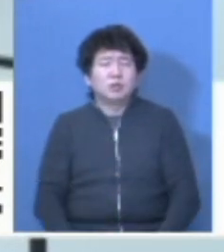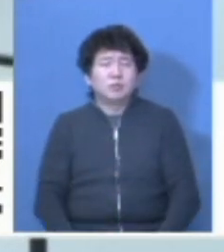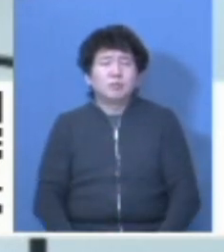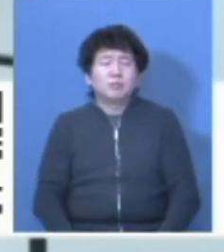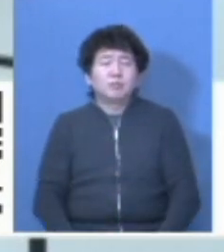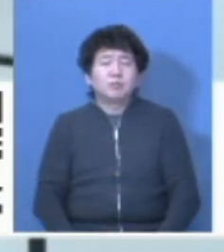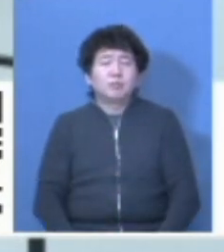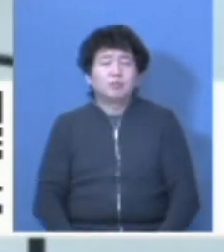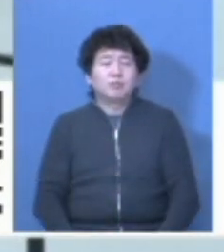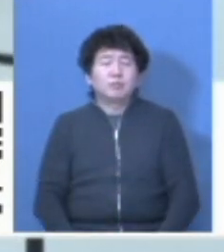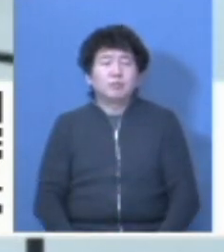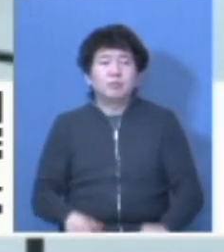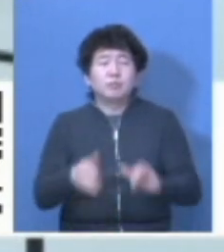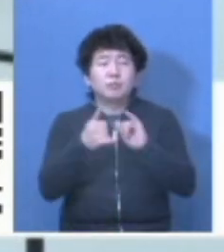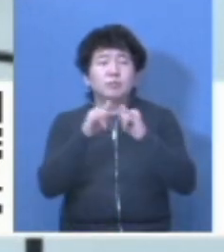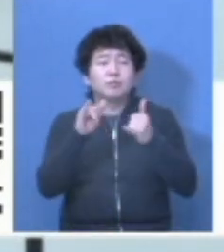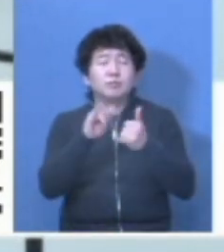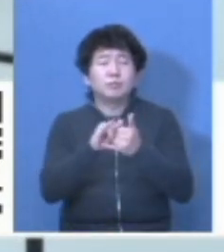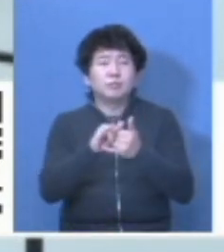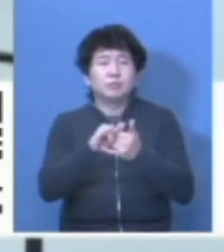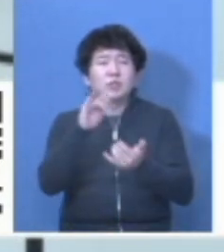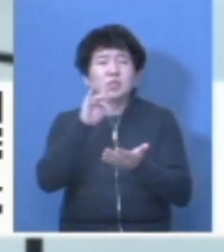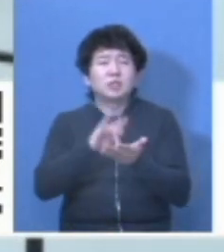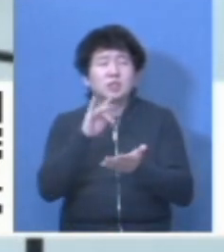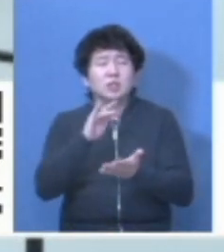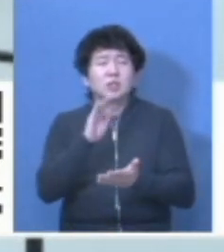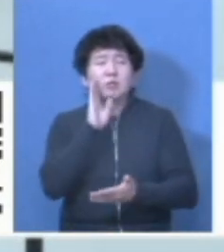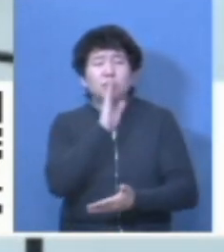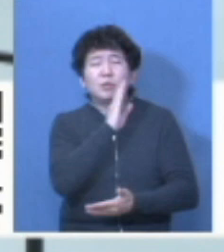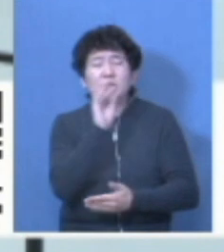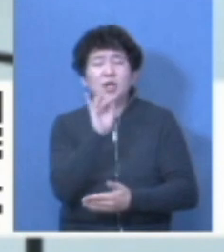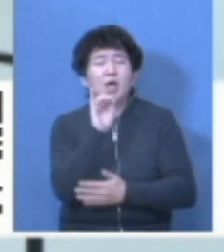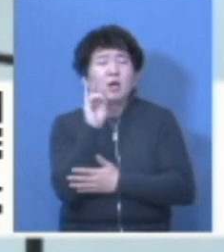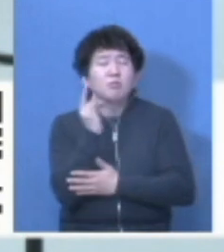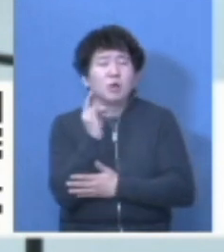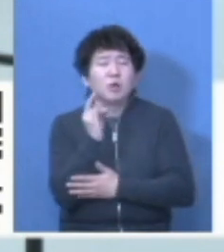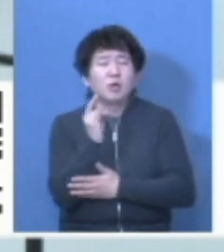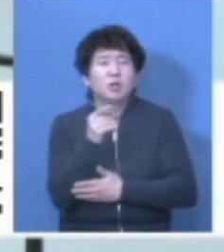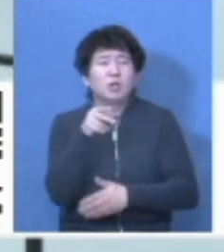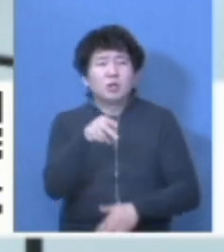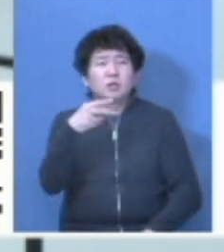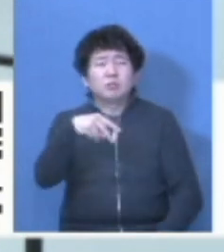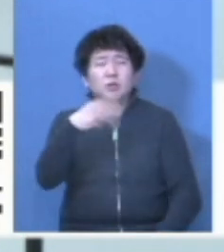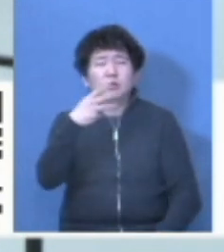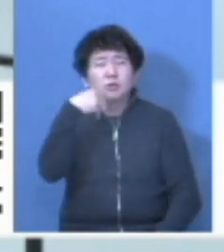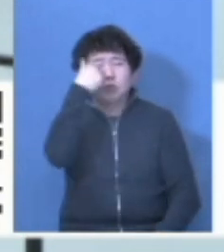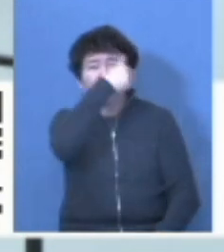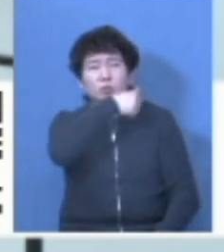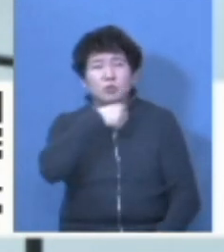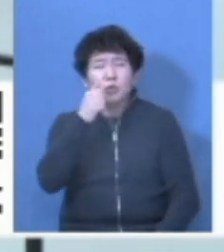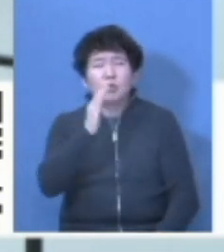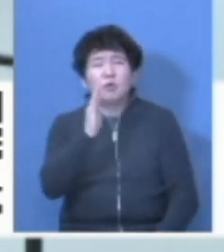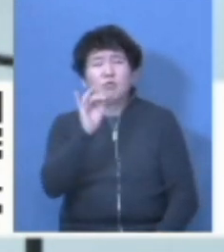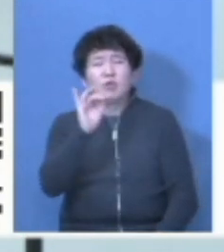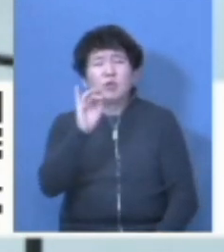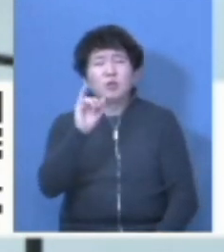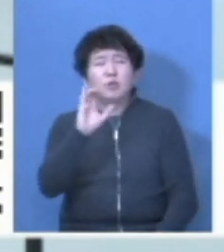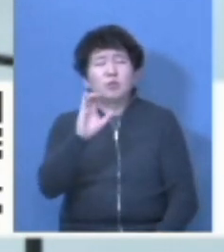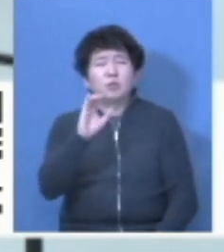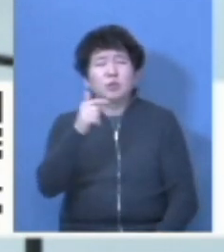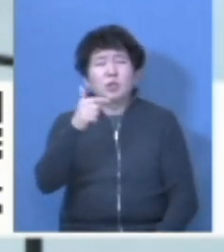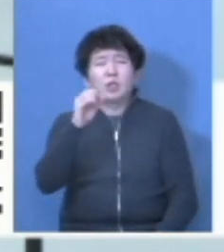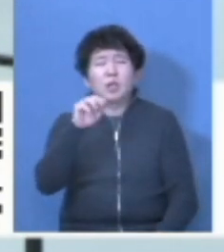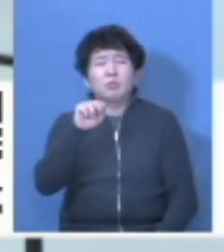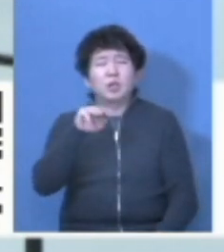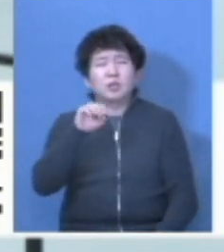орталығында балалар инфекциялық бөлімшесінде 2023 жылы вирусты гепатит А диагнозымен